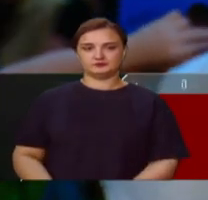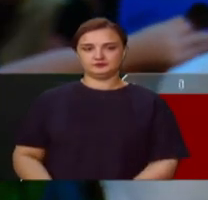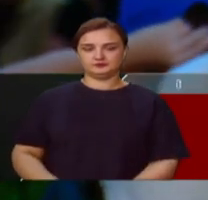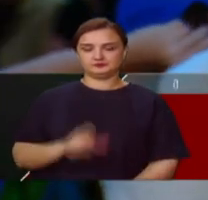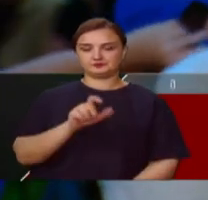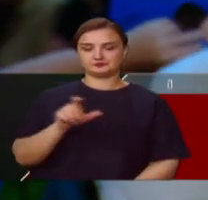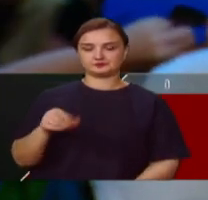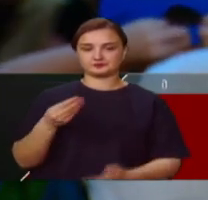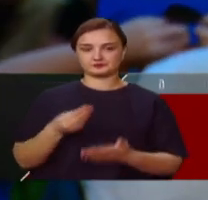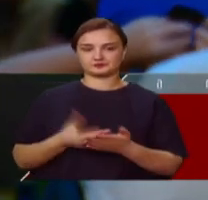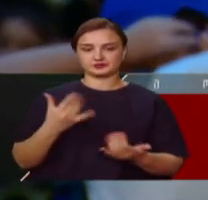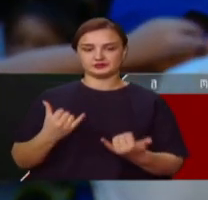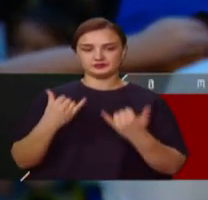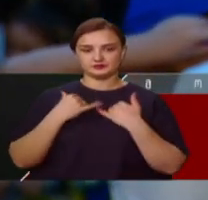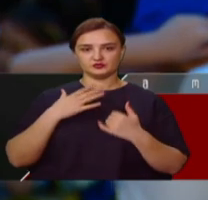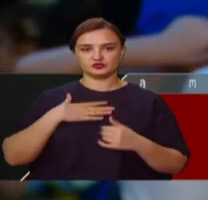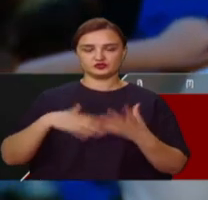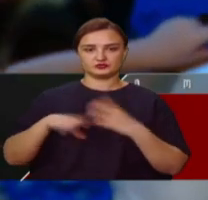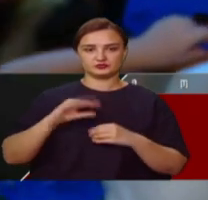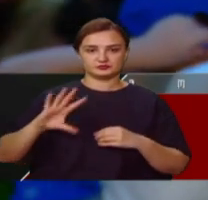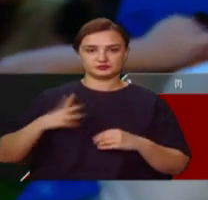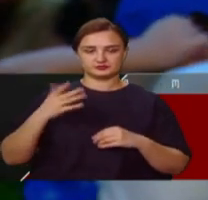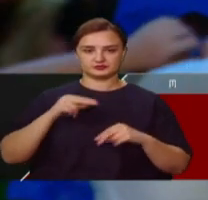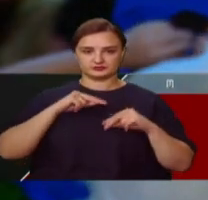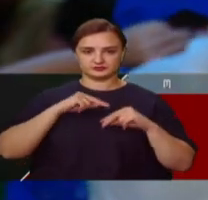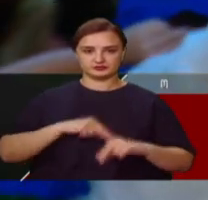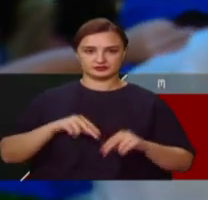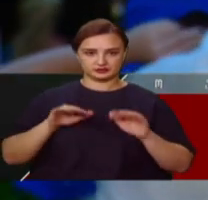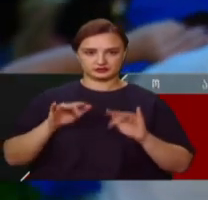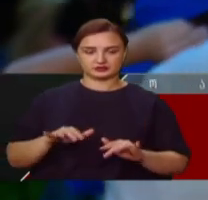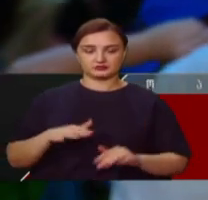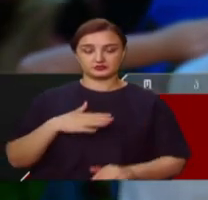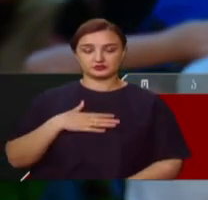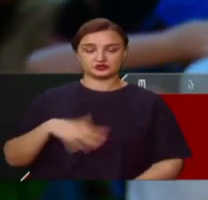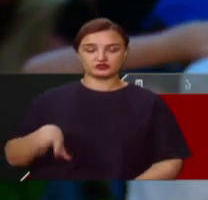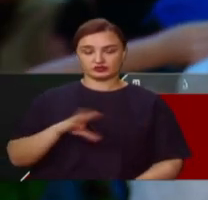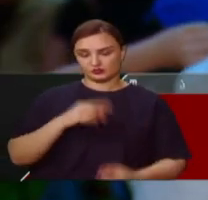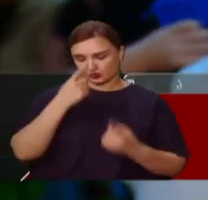ხალხი აფასებს ჩვენ გაკეთებულ საქმეებს და ჩვენ